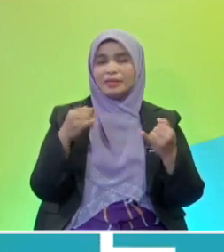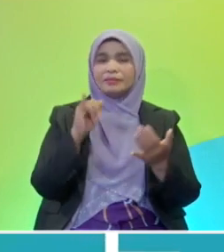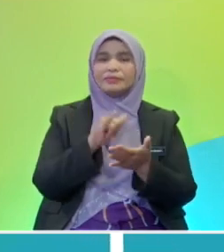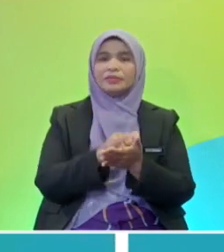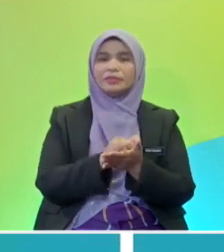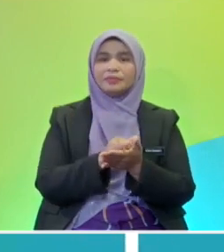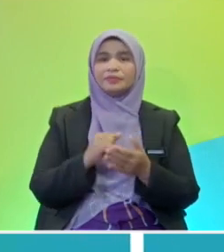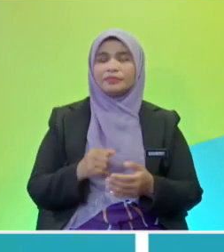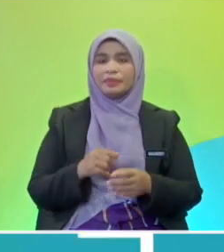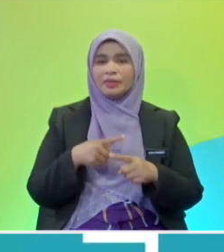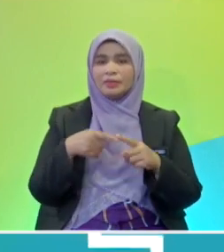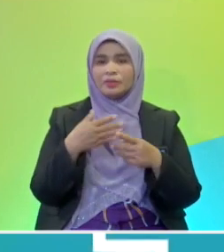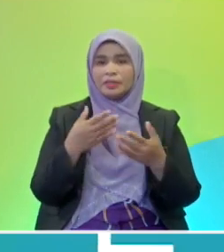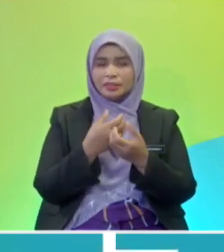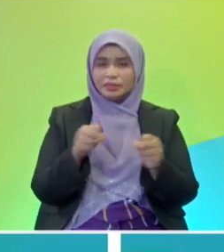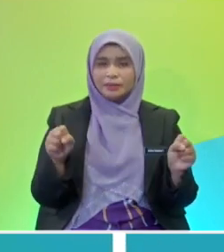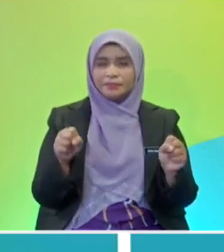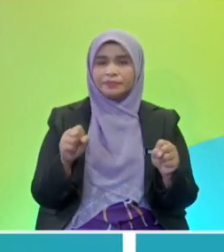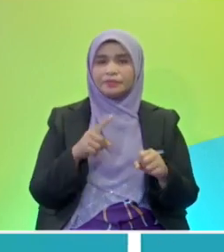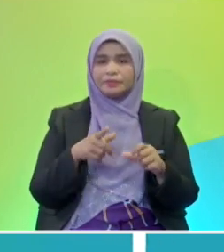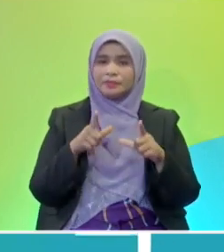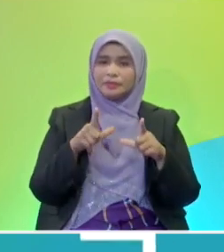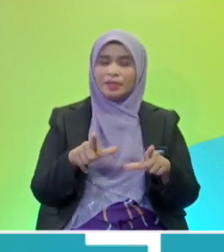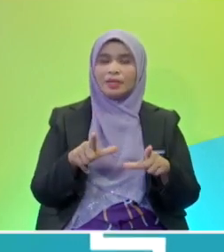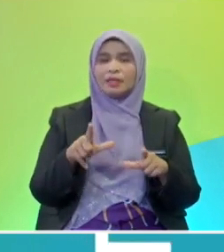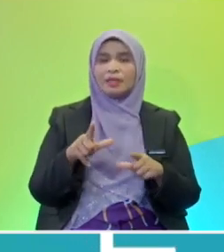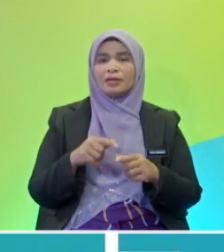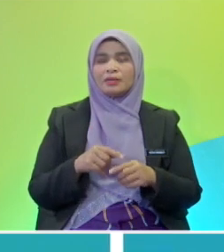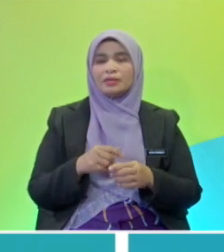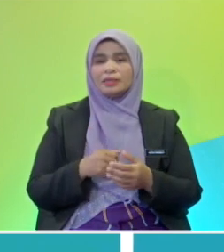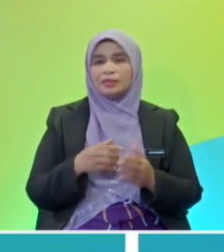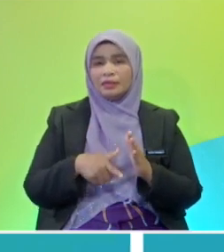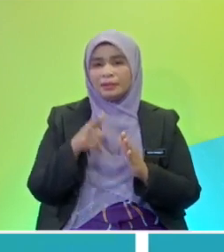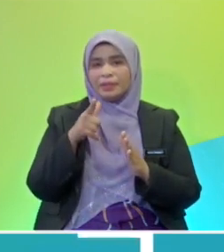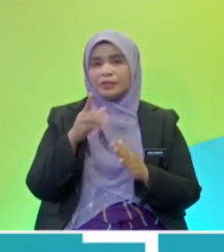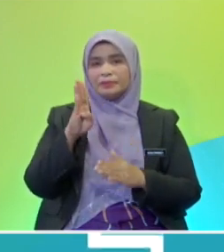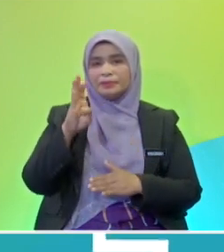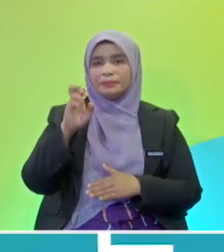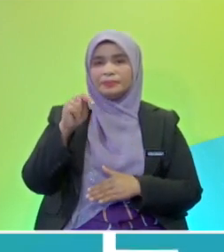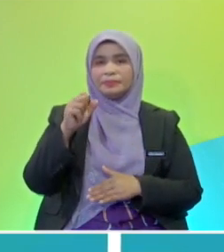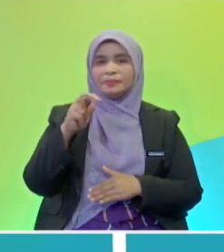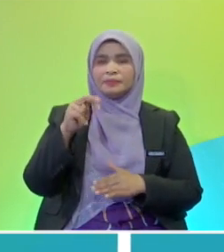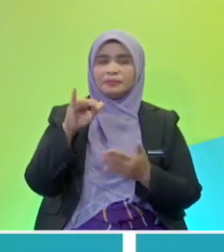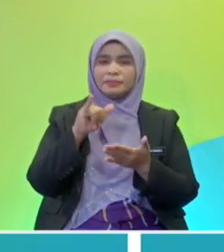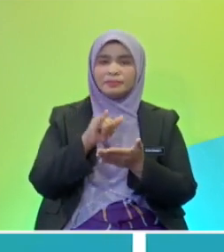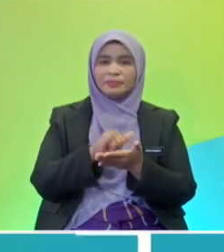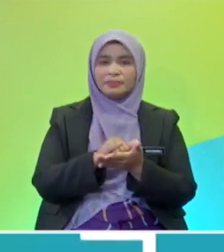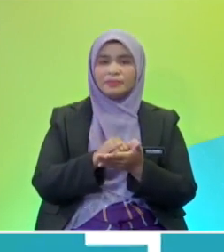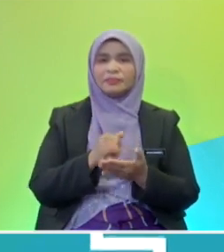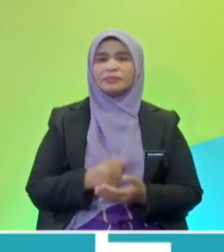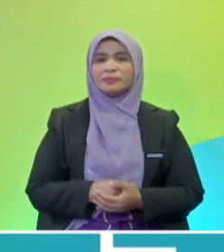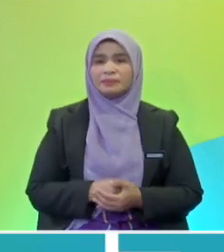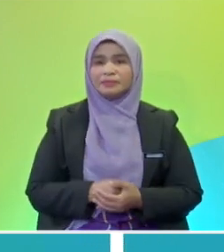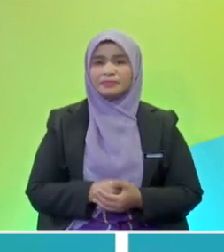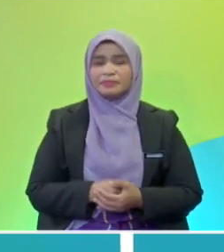bila dah siap okey kita dah lekatkan fabrik kita potong saja lebihan benang tersebut okey sekarang ni apa yang kita perlu buat okey jarum peniti pun kita